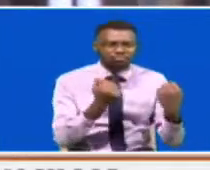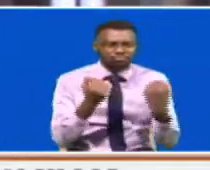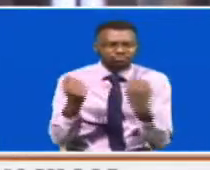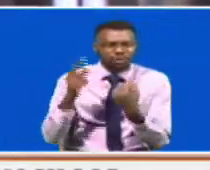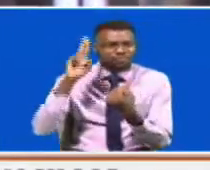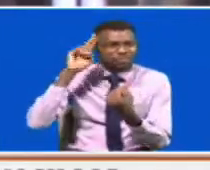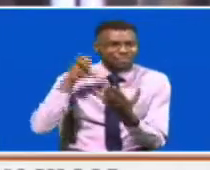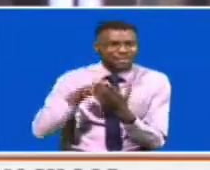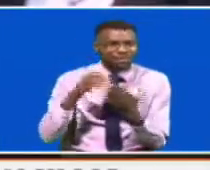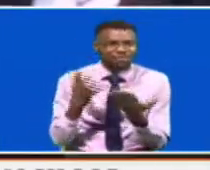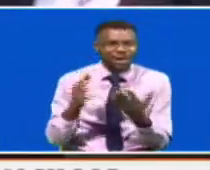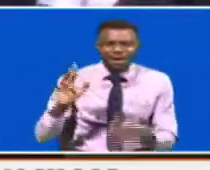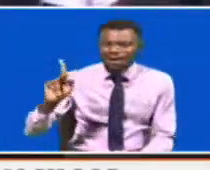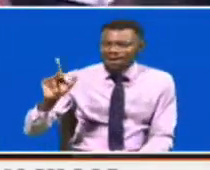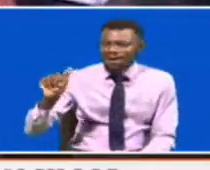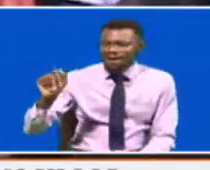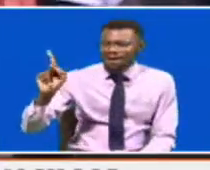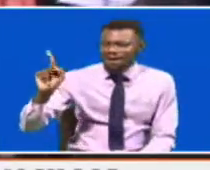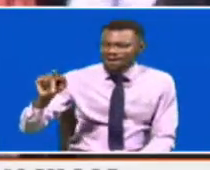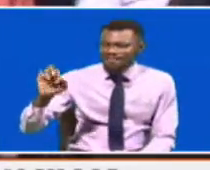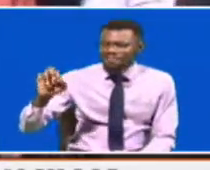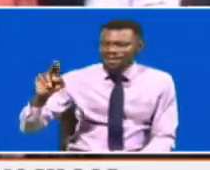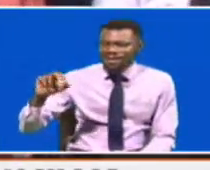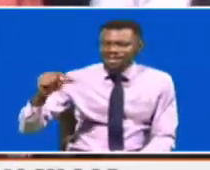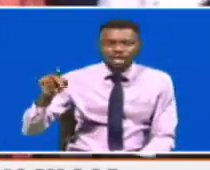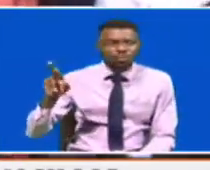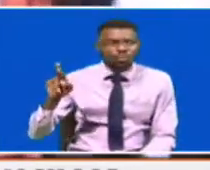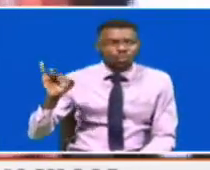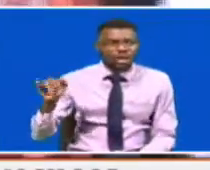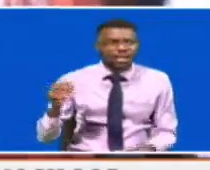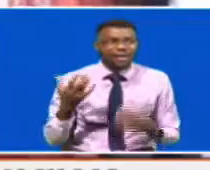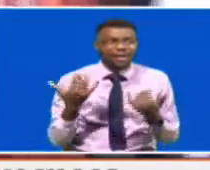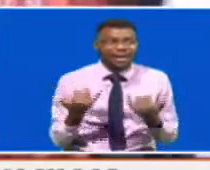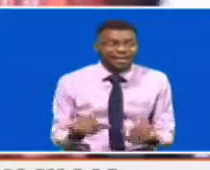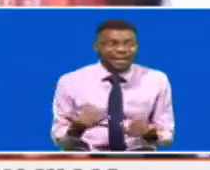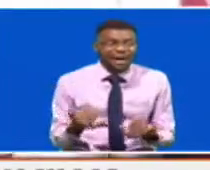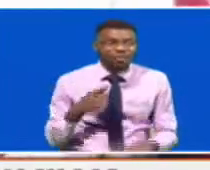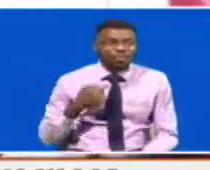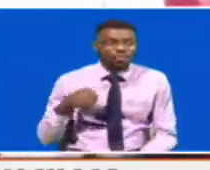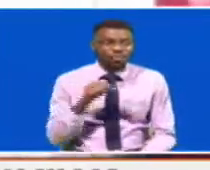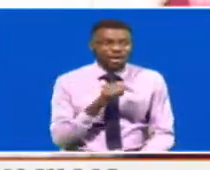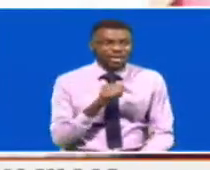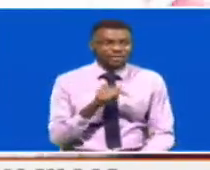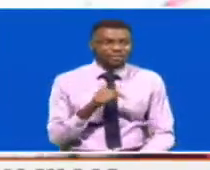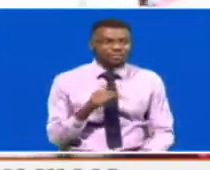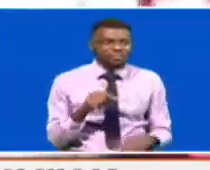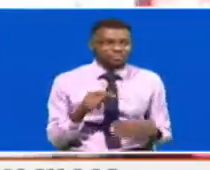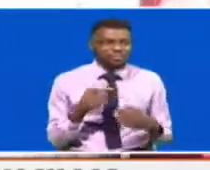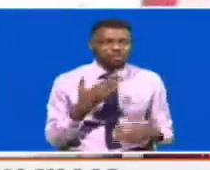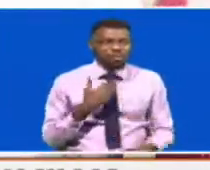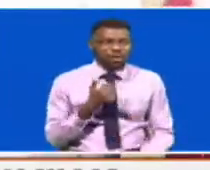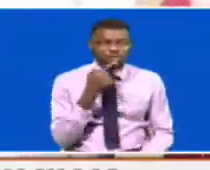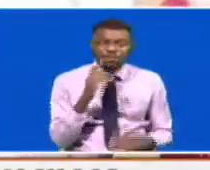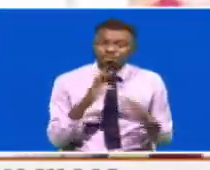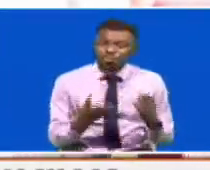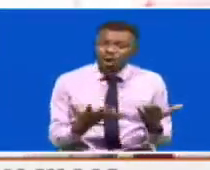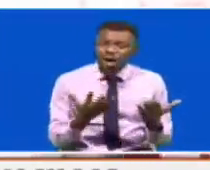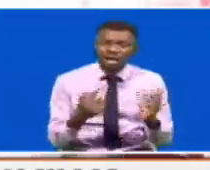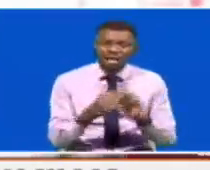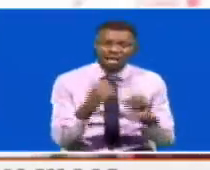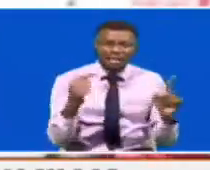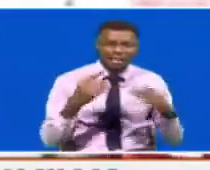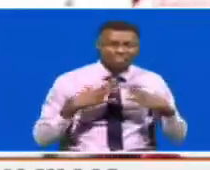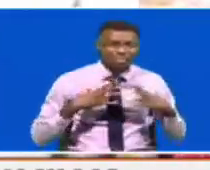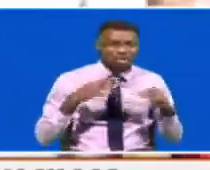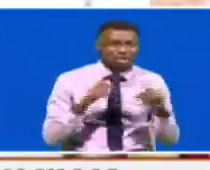polisi cha Kapenguria. Waibe kabisa, lakini sasa hivi tuna deal nao one by one. Tunataka kusema wale wezi wanyonaua watu tauni